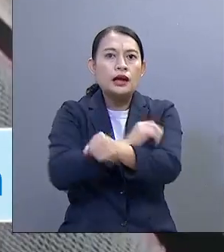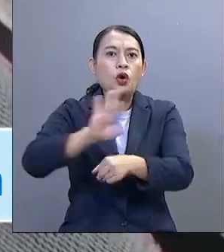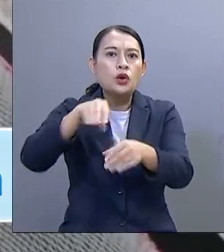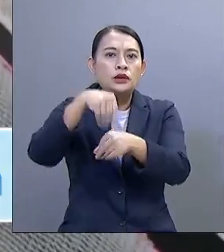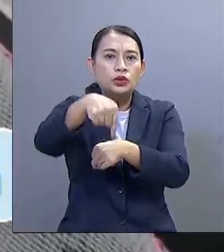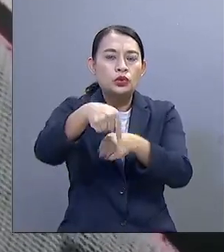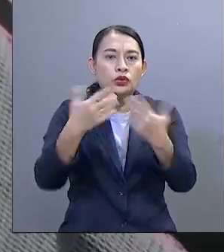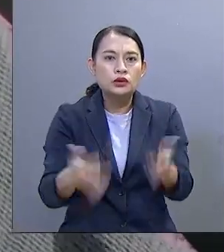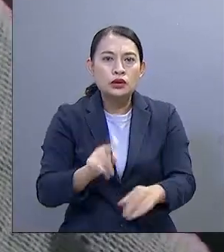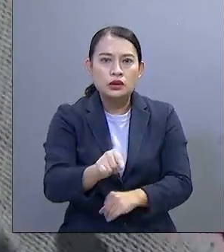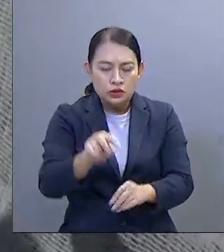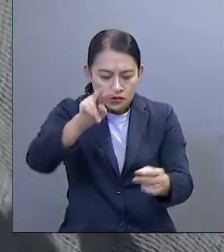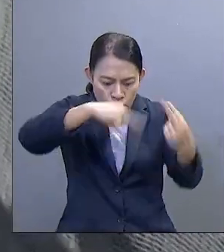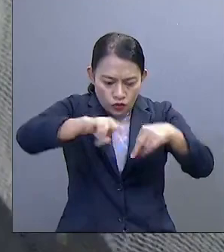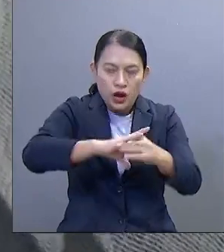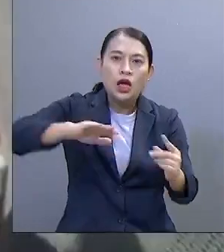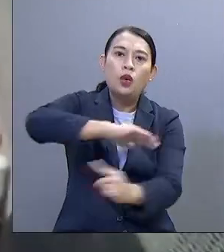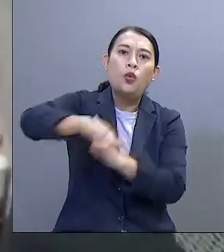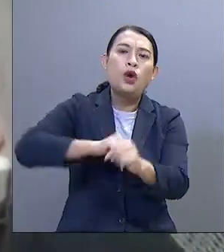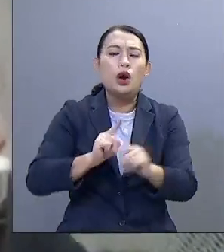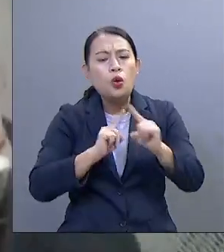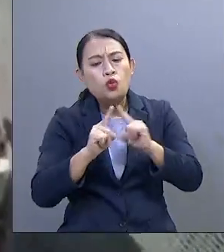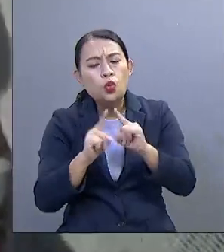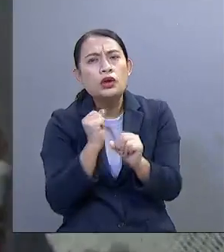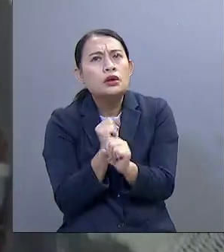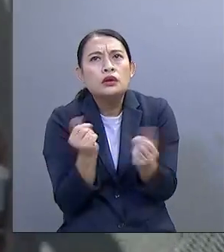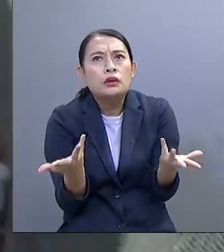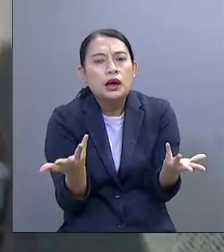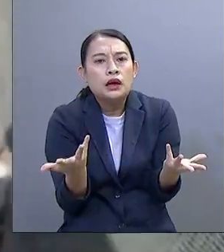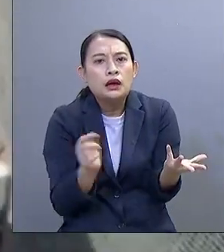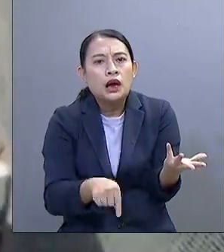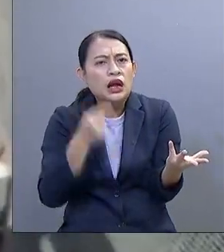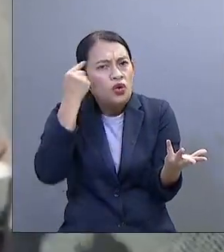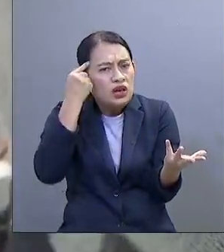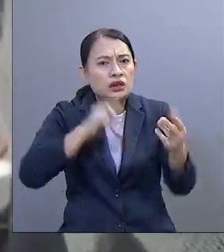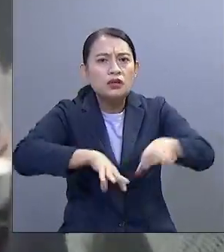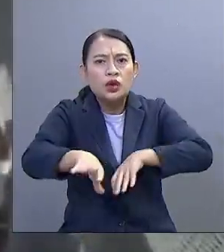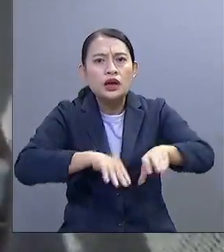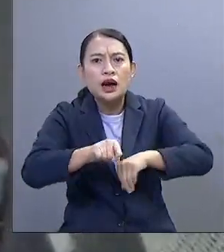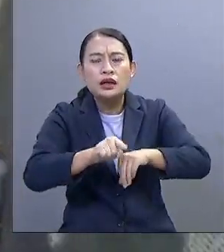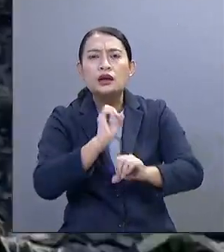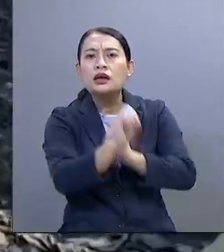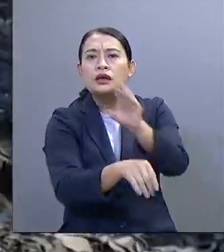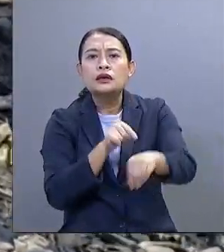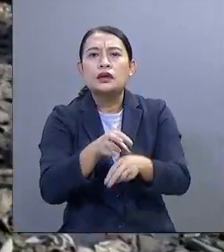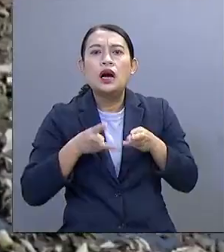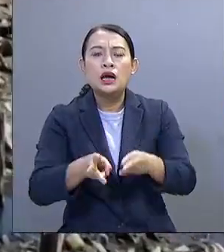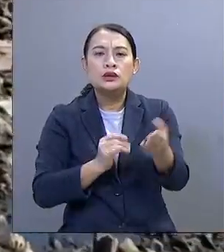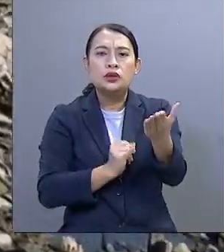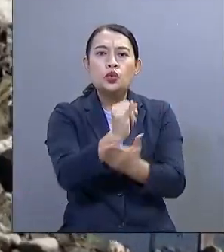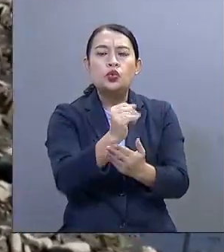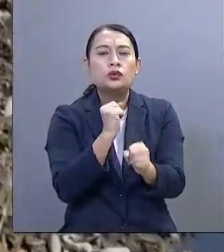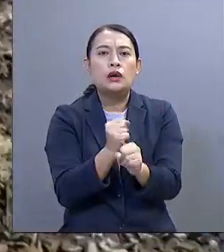สิงแวนทร้มเราจะพูดคุยกันยัไ ให้เขามีจิสำนึกในการบริหารจักขยะที่มันถูกต้องนะคะ